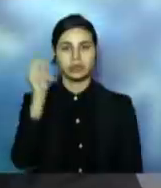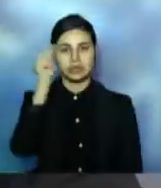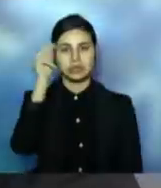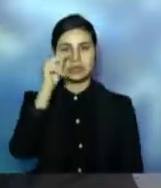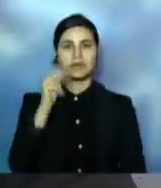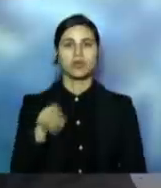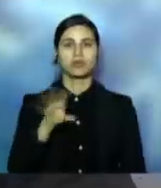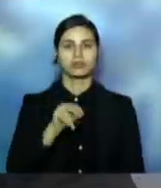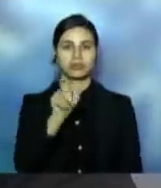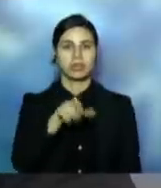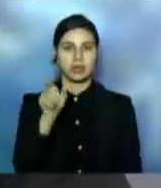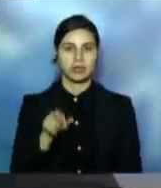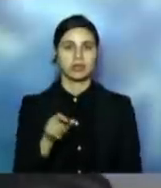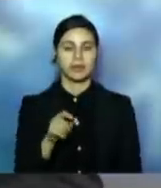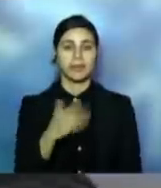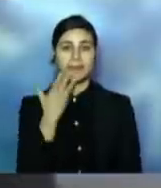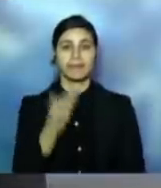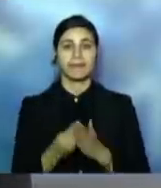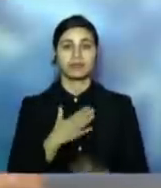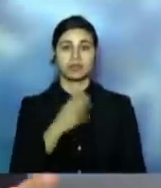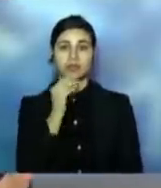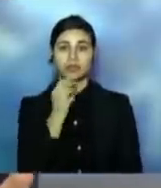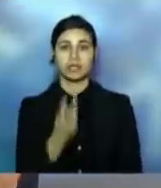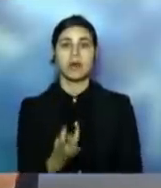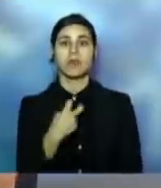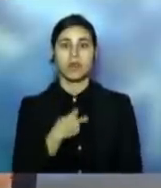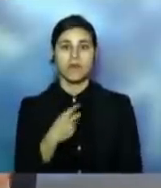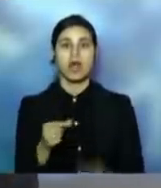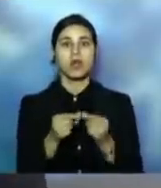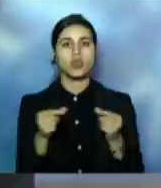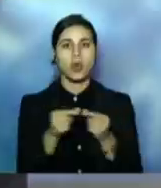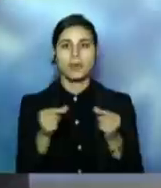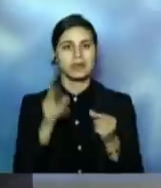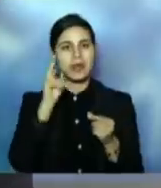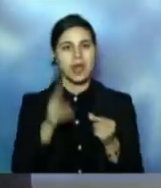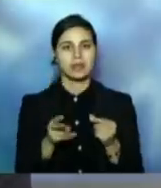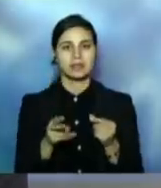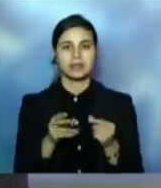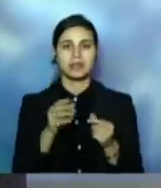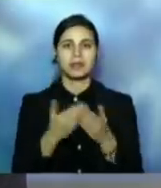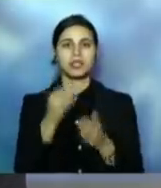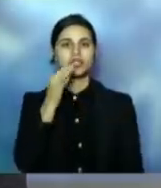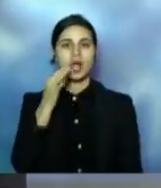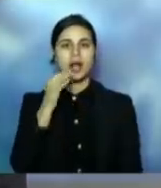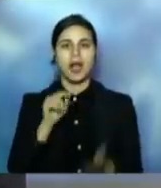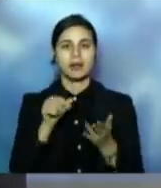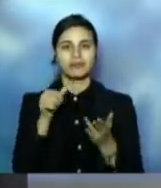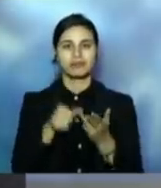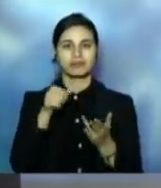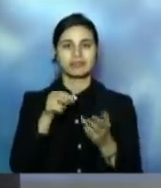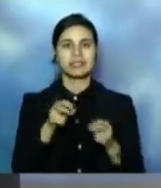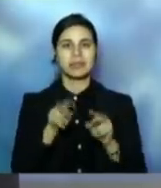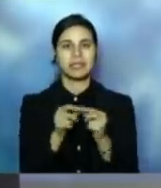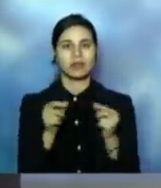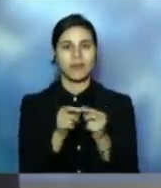უნარჩვევებს იძენს პაციენტი ჩვენთან. პაციენტი რომ მოდის, მას გლუკომეტრი არც უნახია, ანუ სისხლში შაქრის მზომი აპარატი